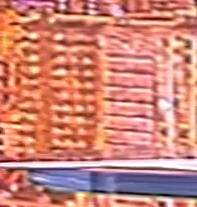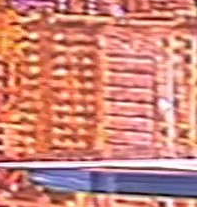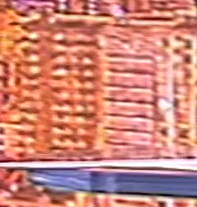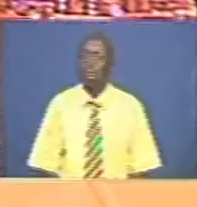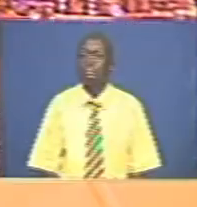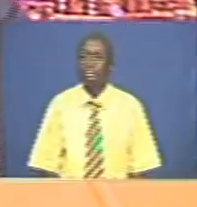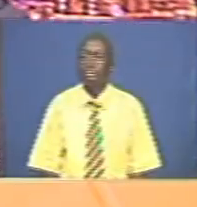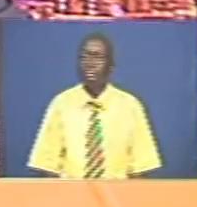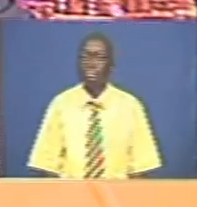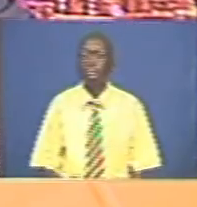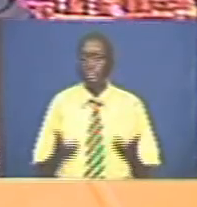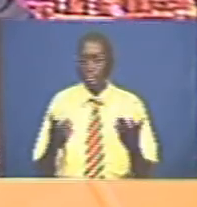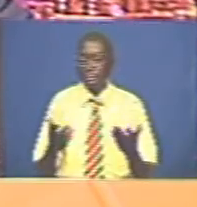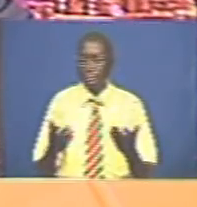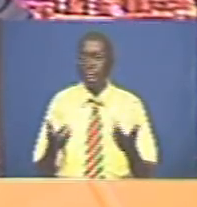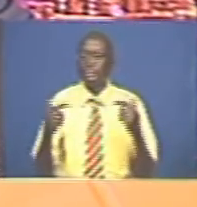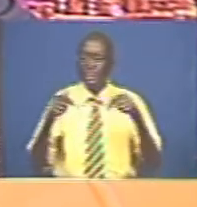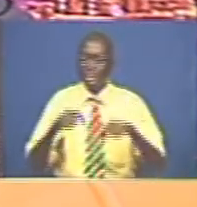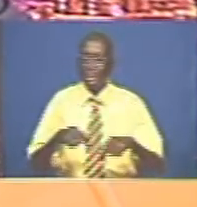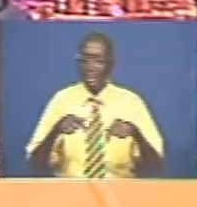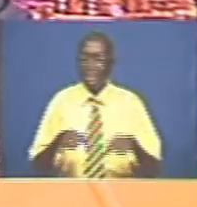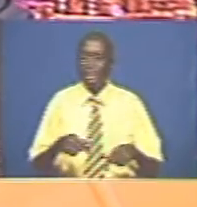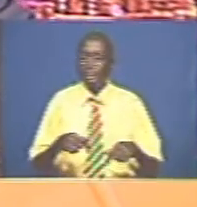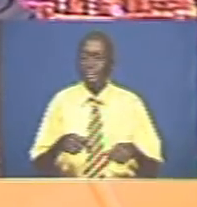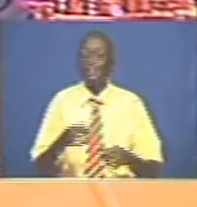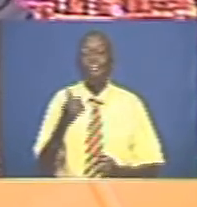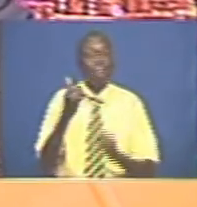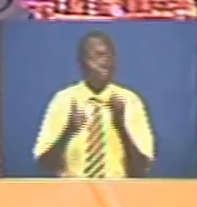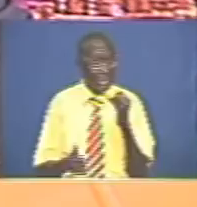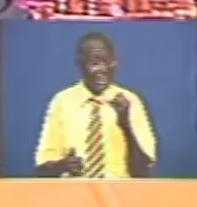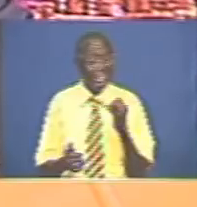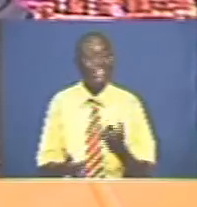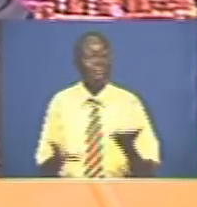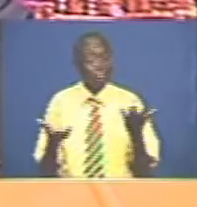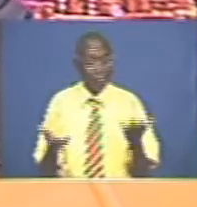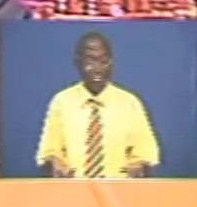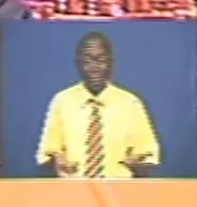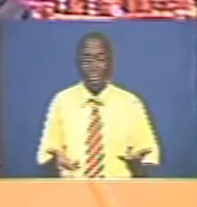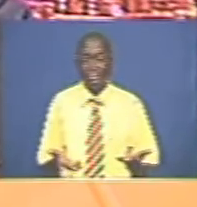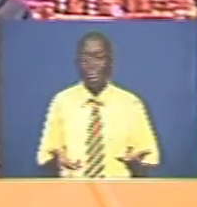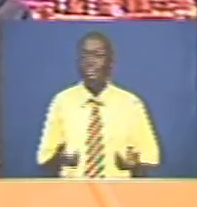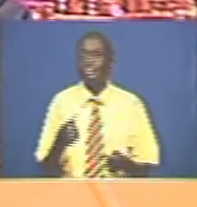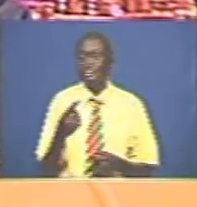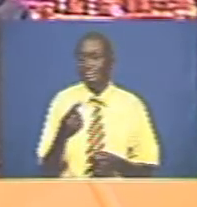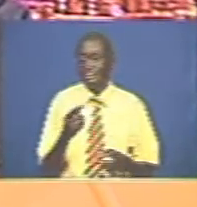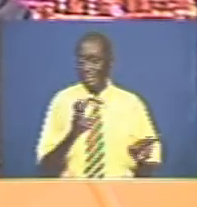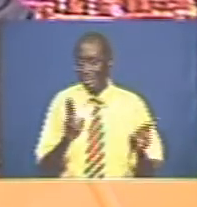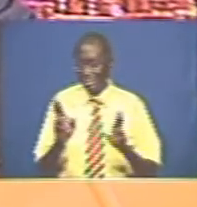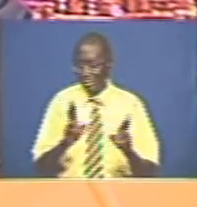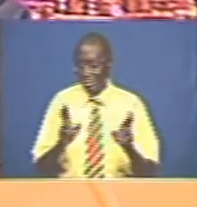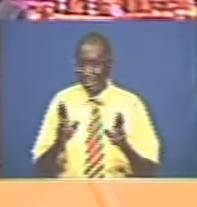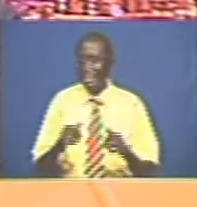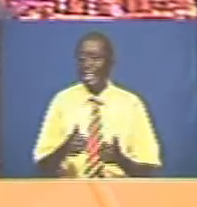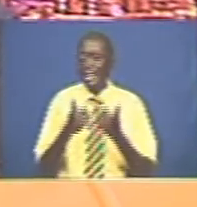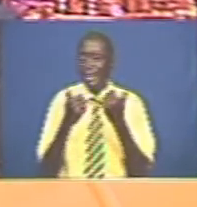Bila shaka mtazamaji, na muda ndo huu sasa umewadia, wanasema hayawi hayawi hatimaye huwa, na mbiu ya mgambo ikilia kuna jambo.